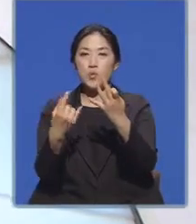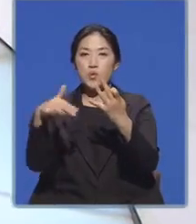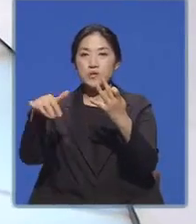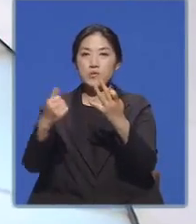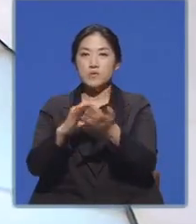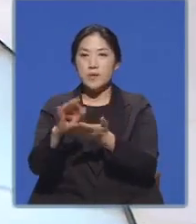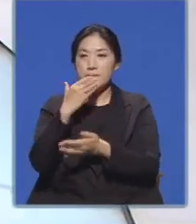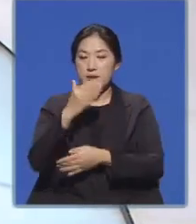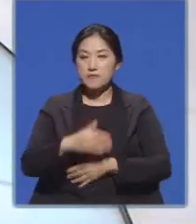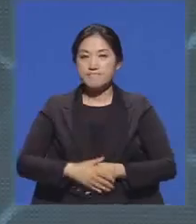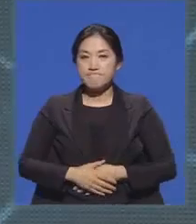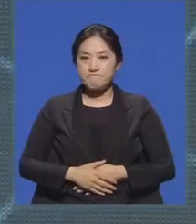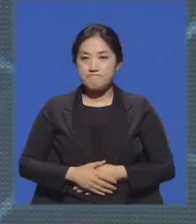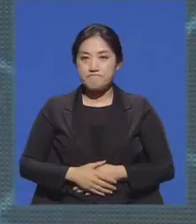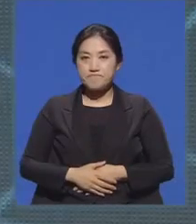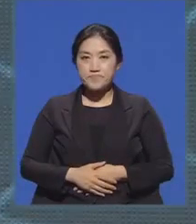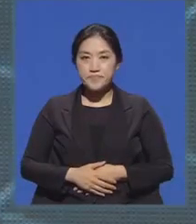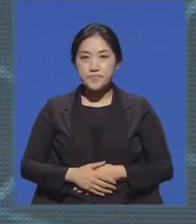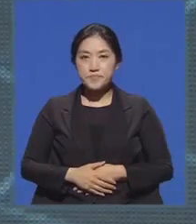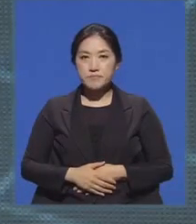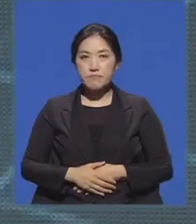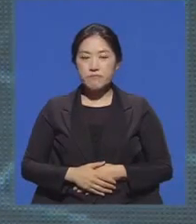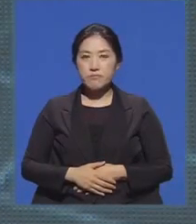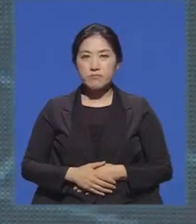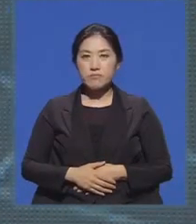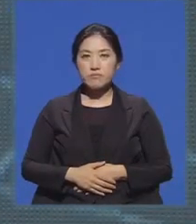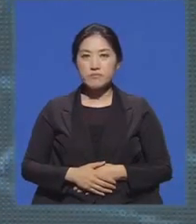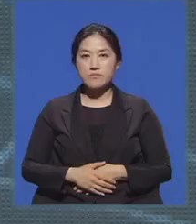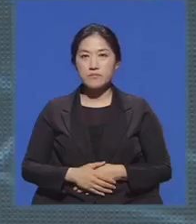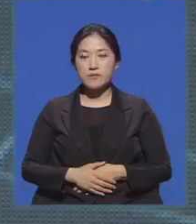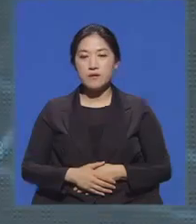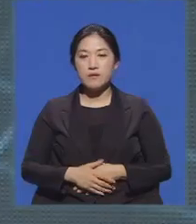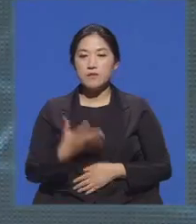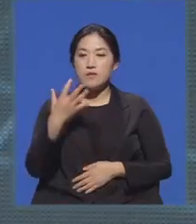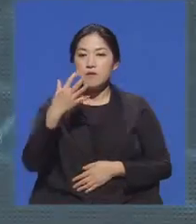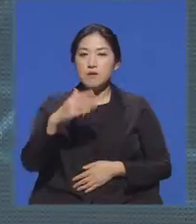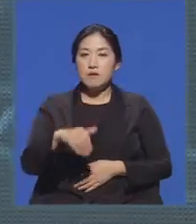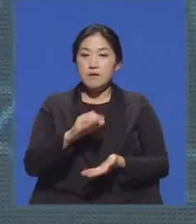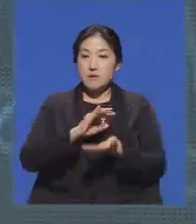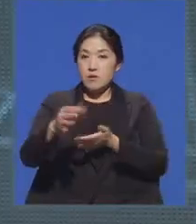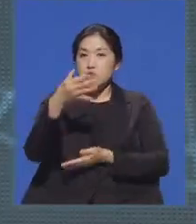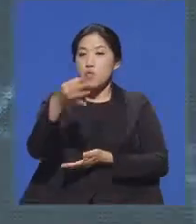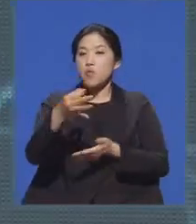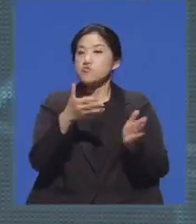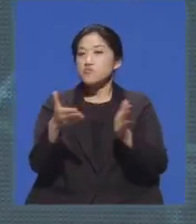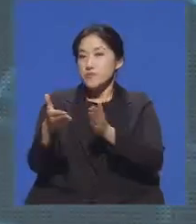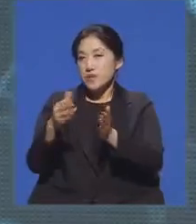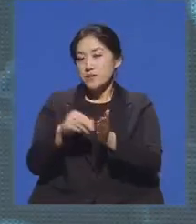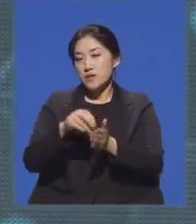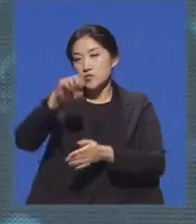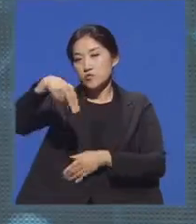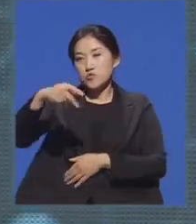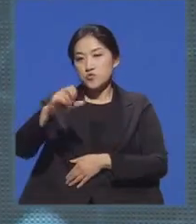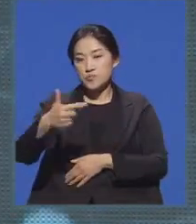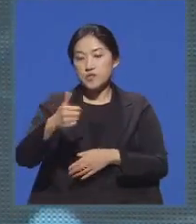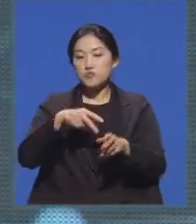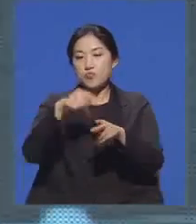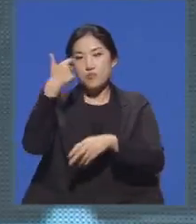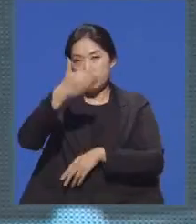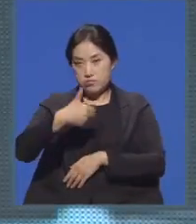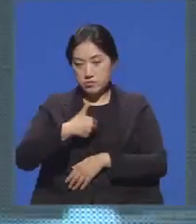있습니다. 예, 그 이제 재원 마련에 대해서 아까 이제 유승민 후보가